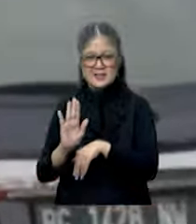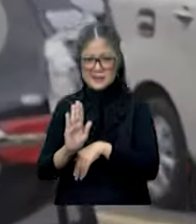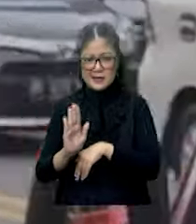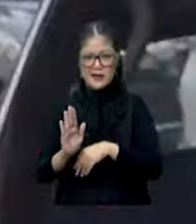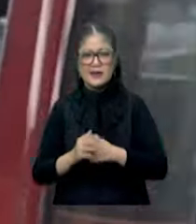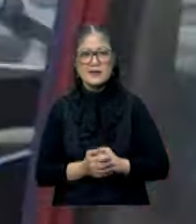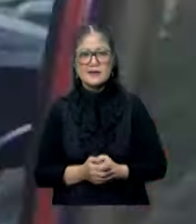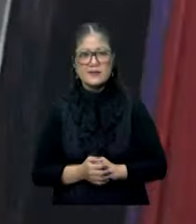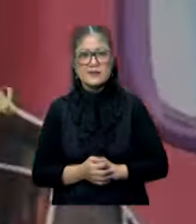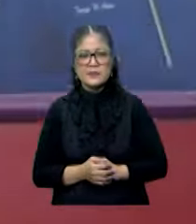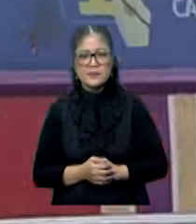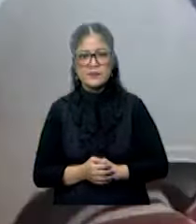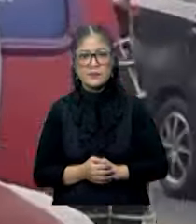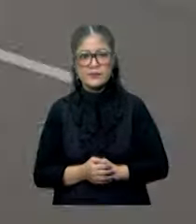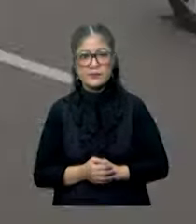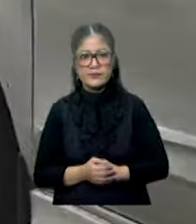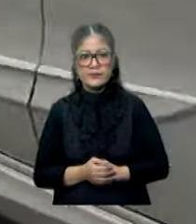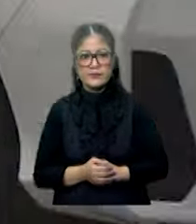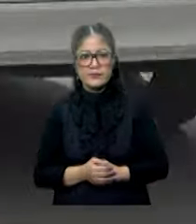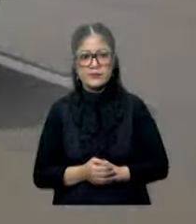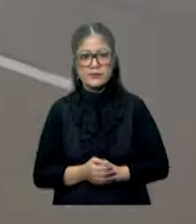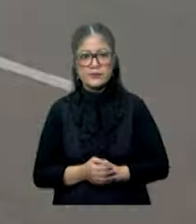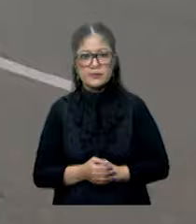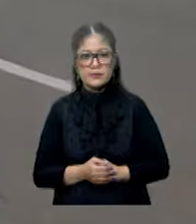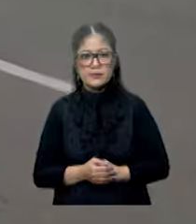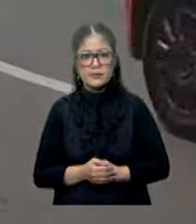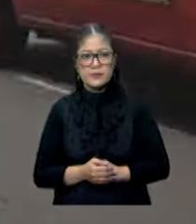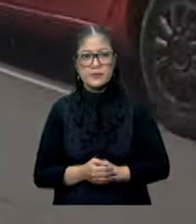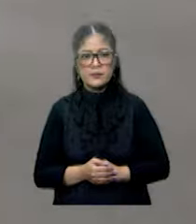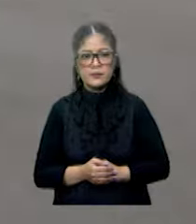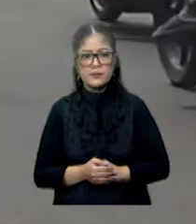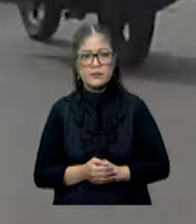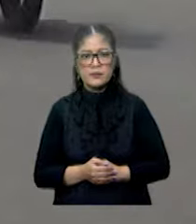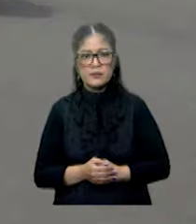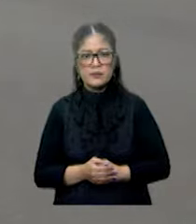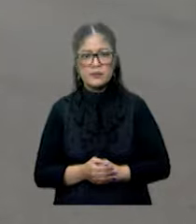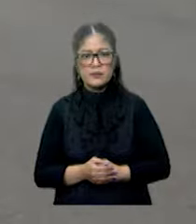lain. Dari Palembang, Muhammad David, iNews melaporkan.